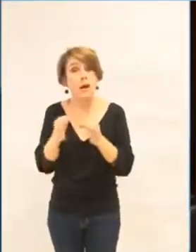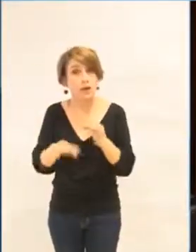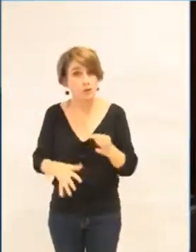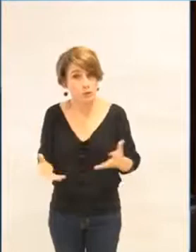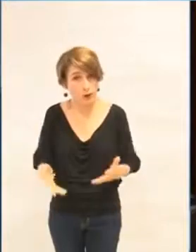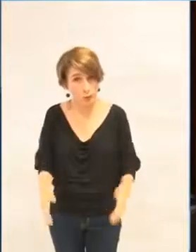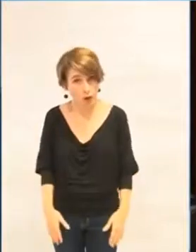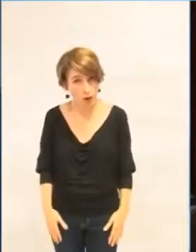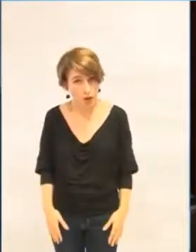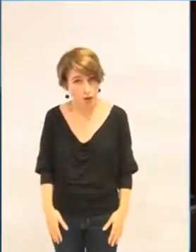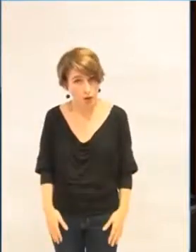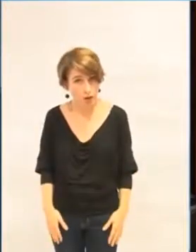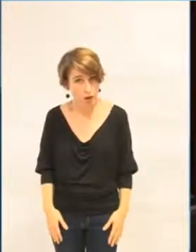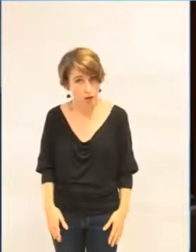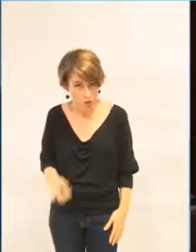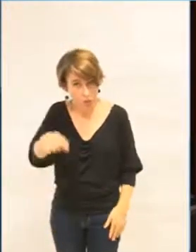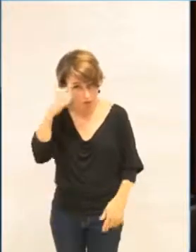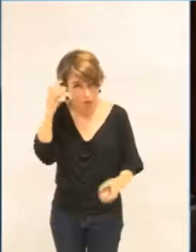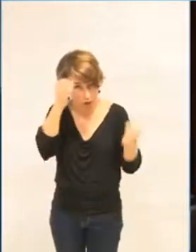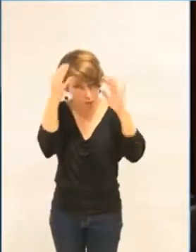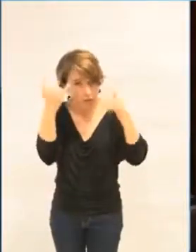Personne ne répondra jamais à cette question.